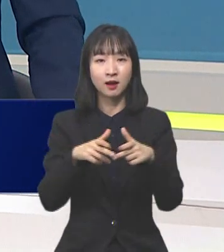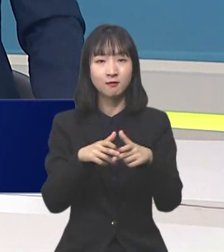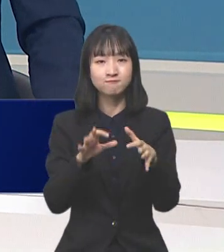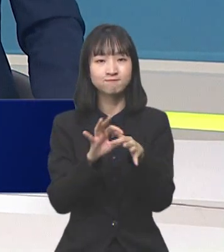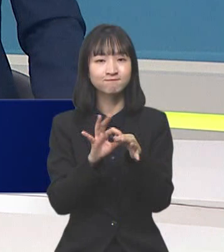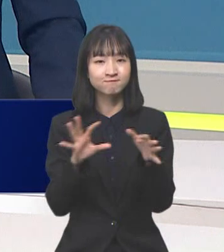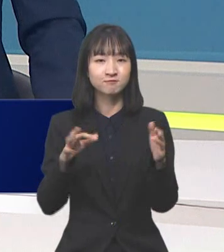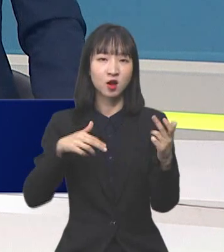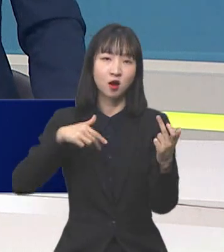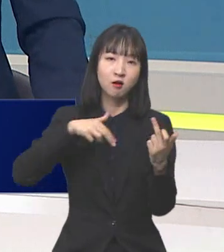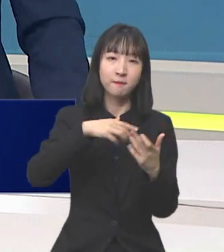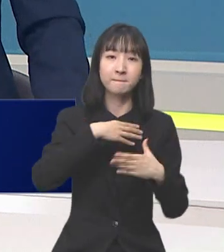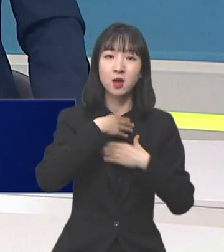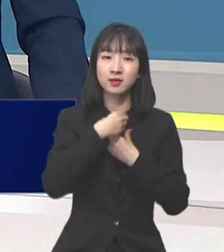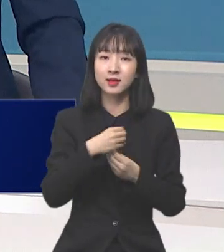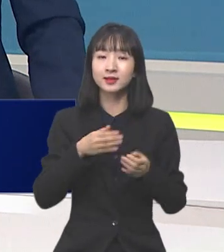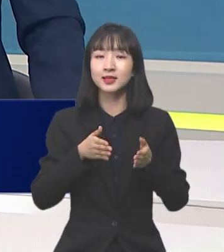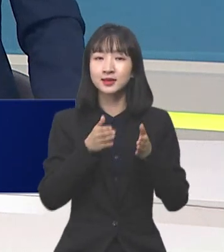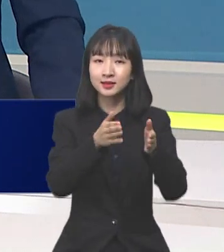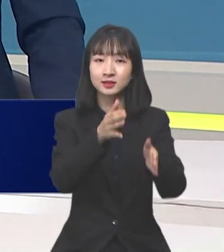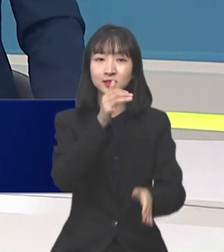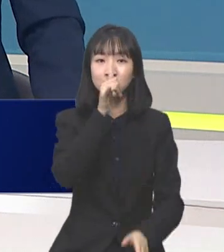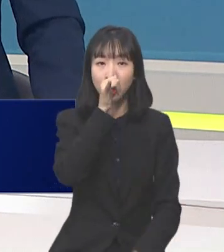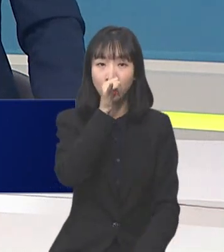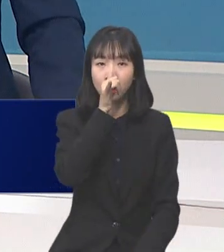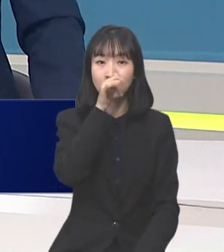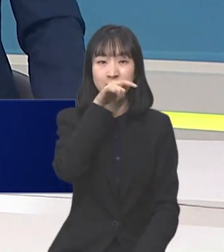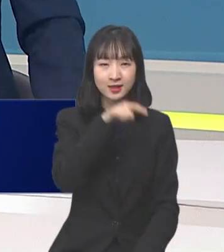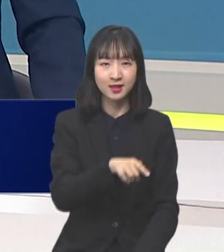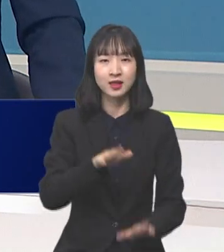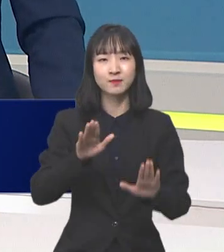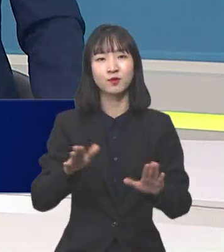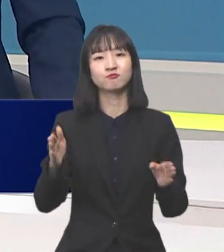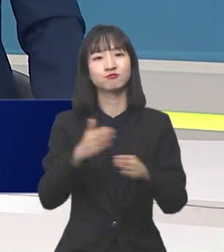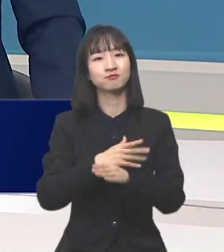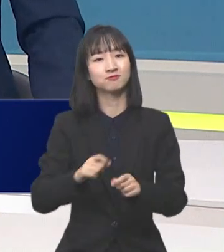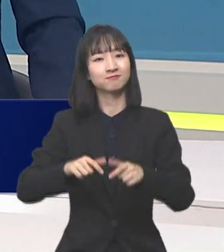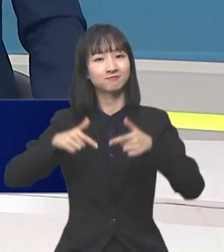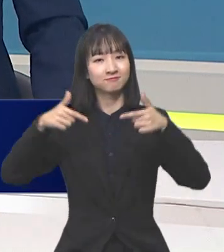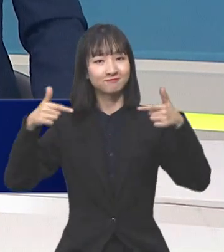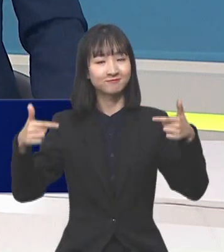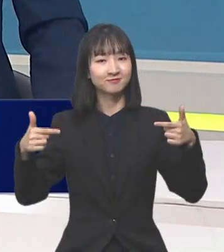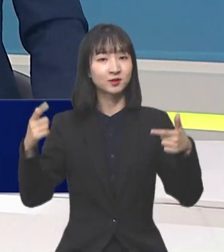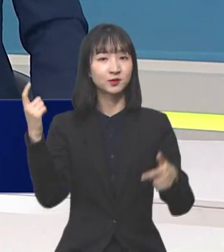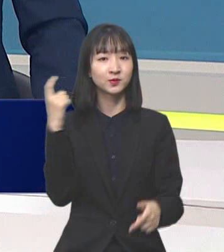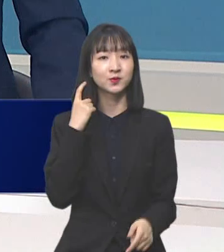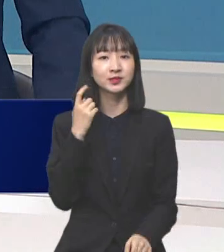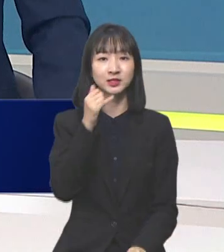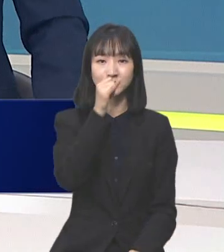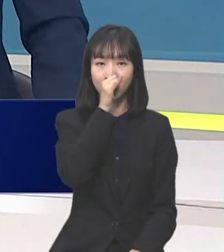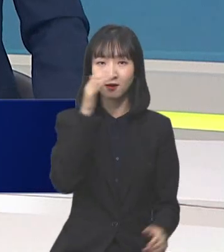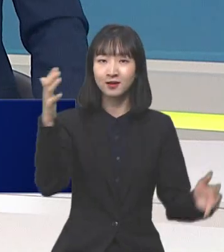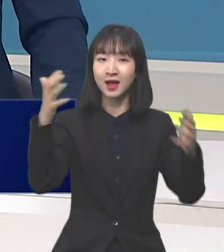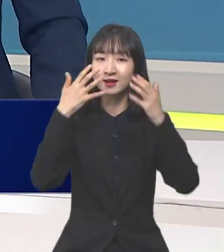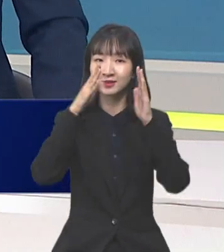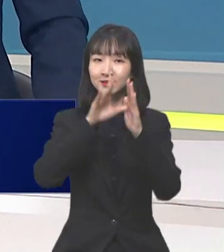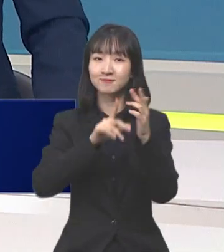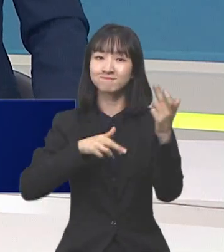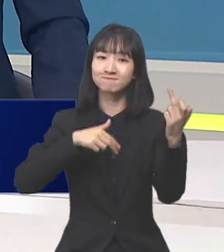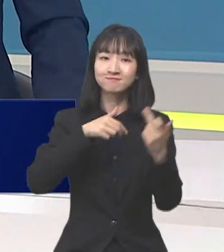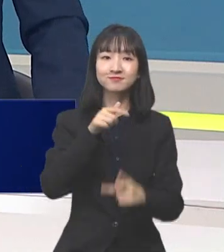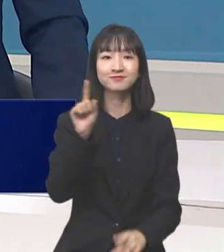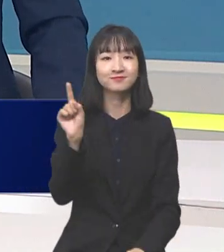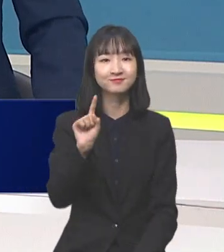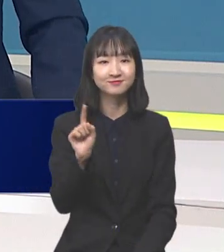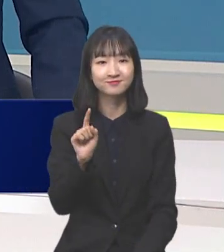아실텐데요 산책하기 좋은 이 무장의 길이 이달부터 더 늘어났다는 소식입니다 가을 사회 한번 떠나보시는 건 어떨까요